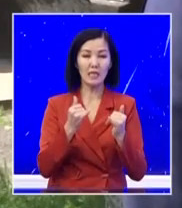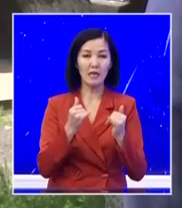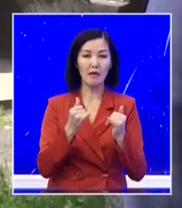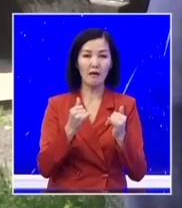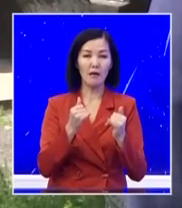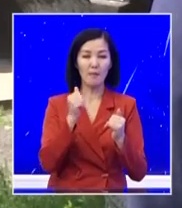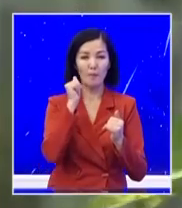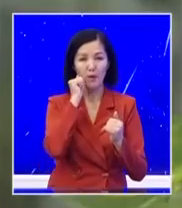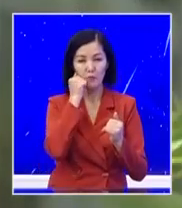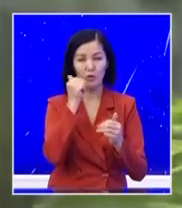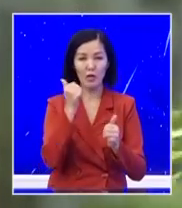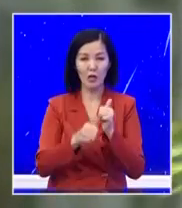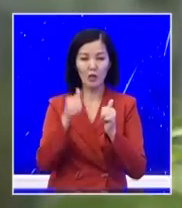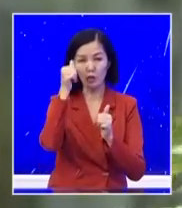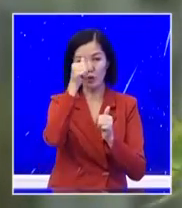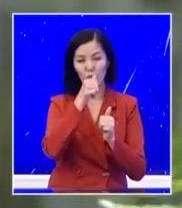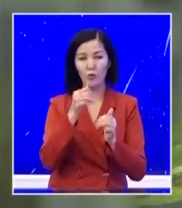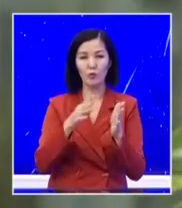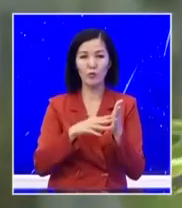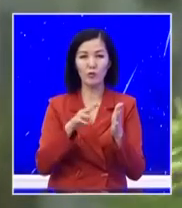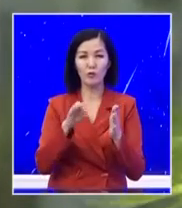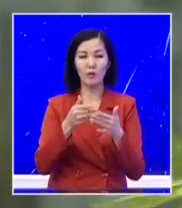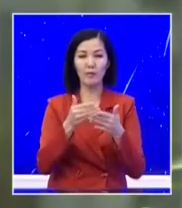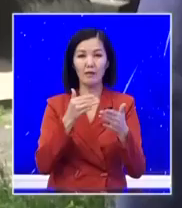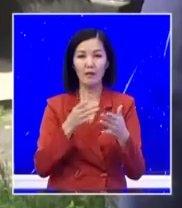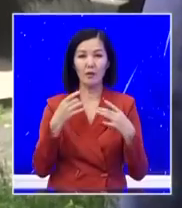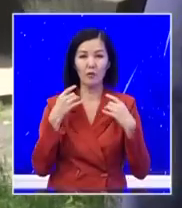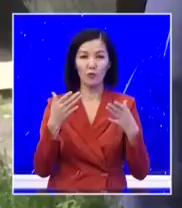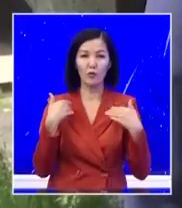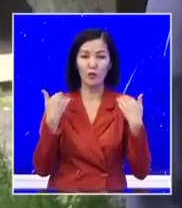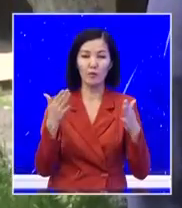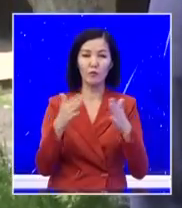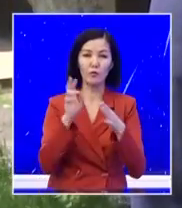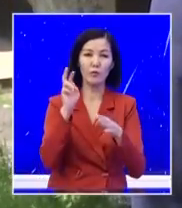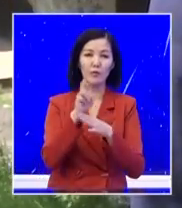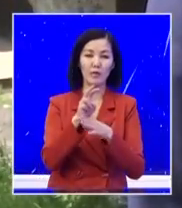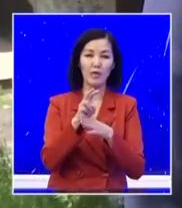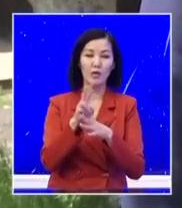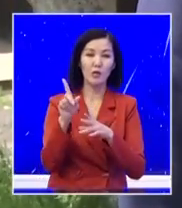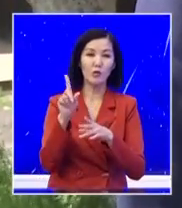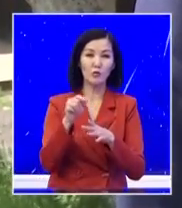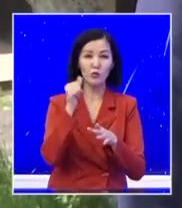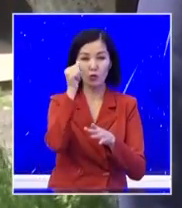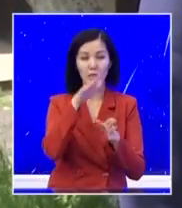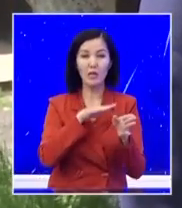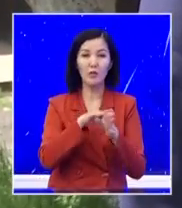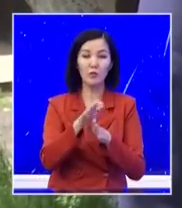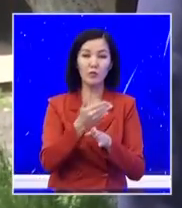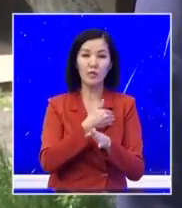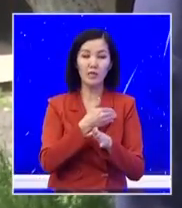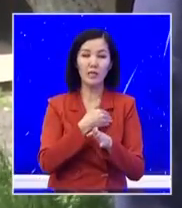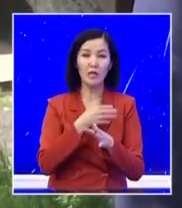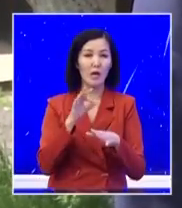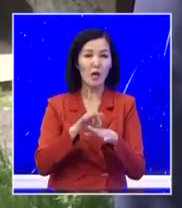кісіні біз жылда ескереміз. 9 мамыр алдында құттықтаймыз. Бұл апамыз 100 жасасын, ауырмасын. Әсіресе